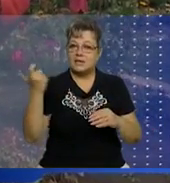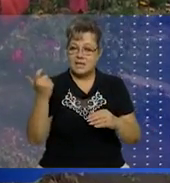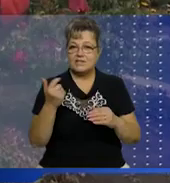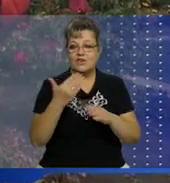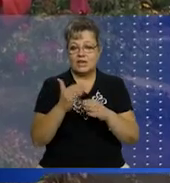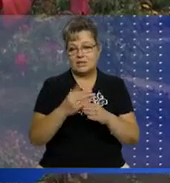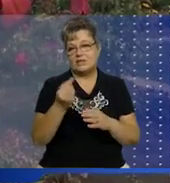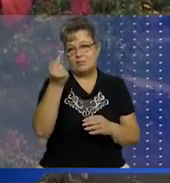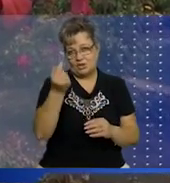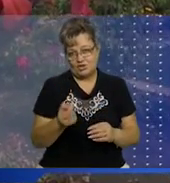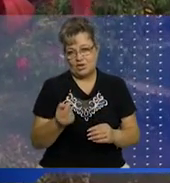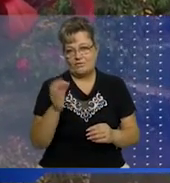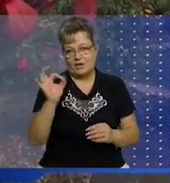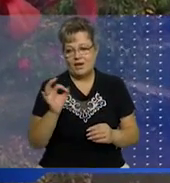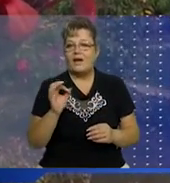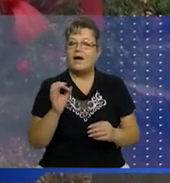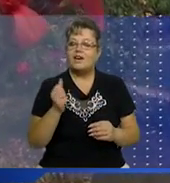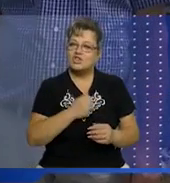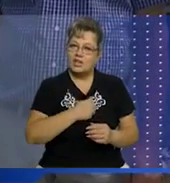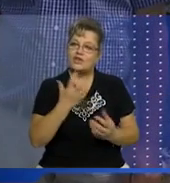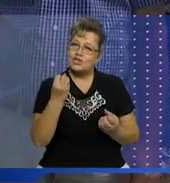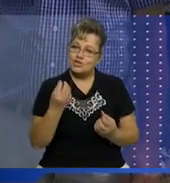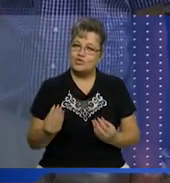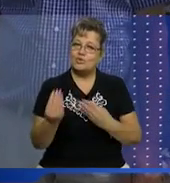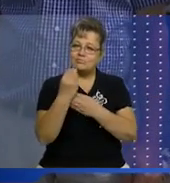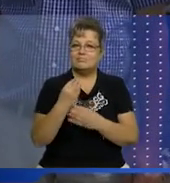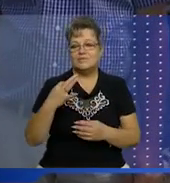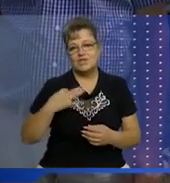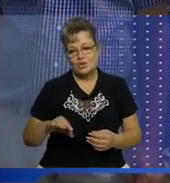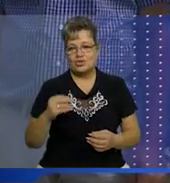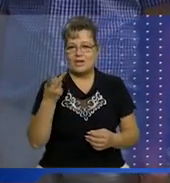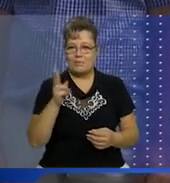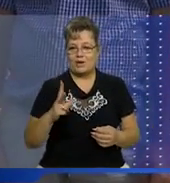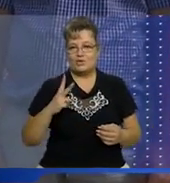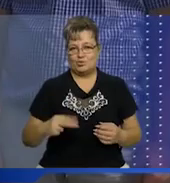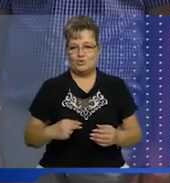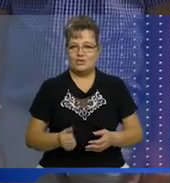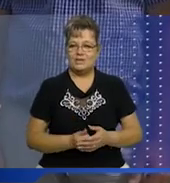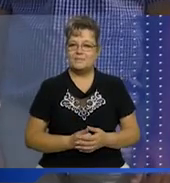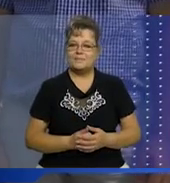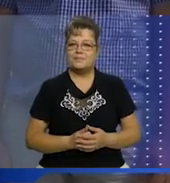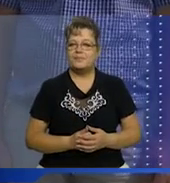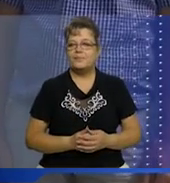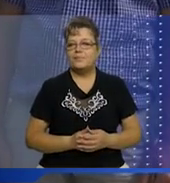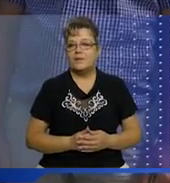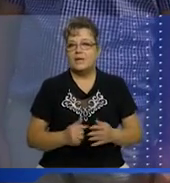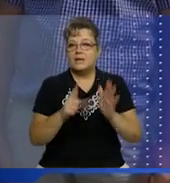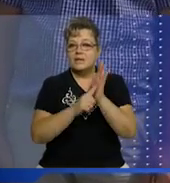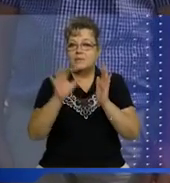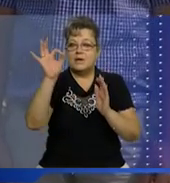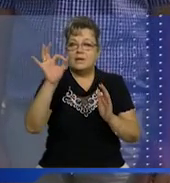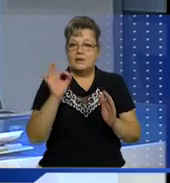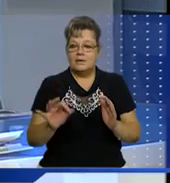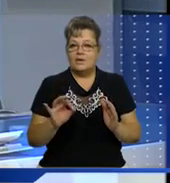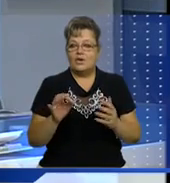Для хозяйства добавляют – кредиты подешевле. А жалеют только об одном – еще бы сыночка и парочку дочек.